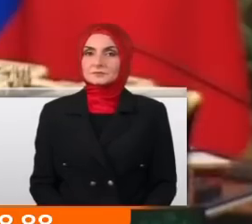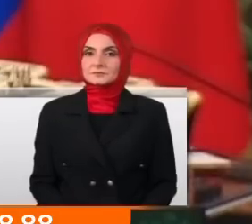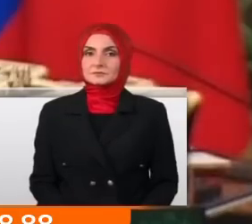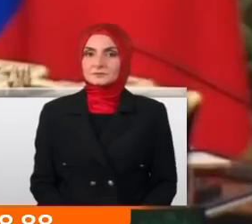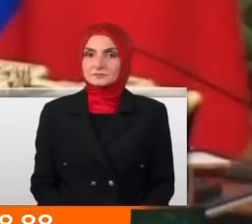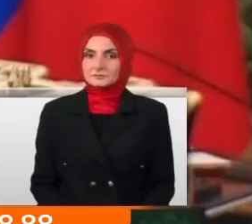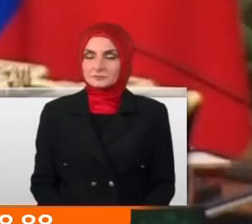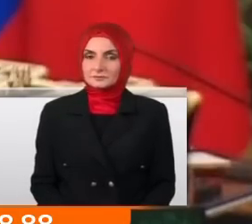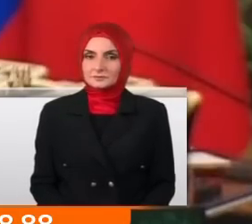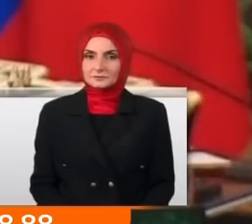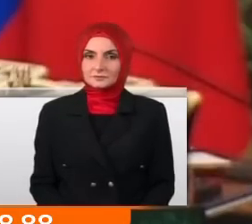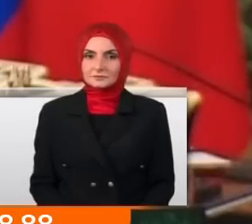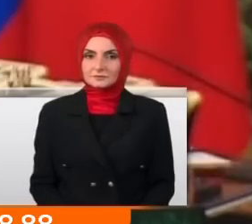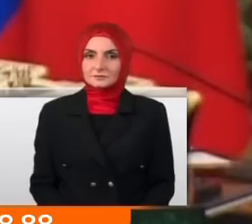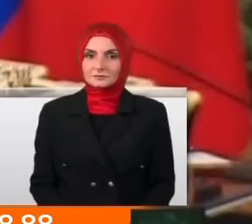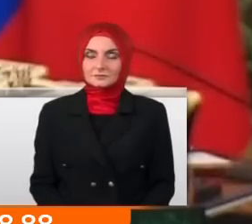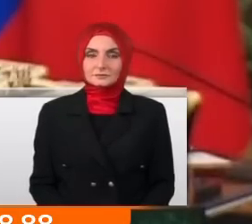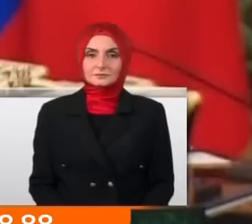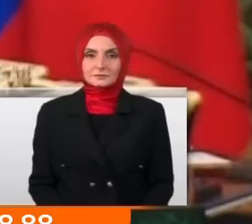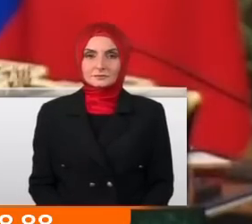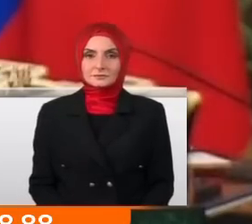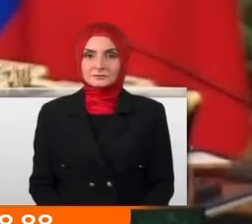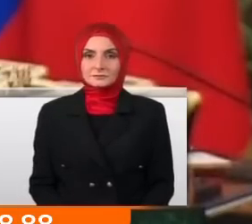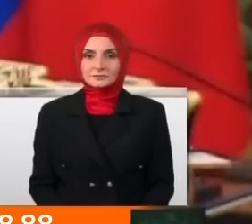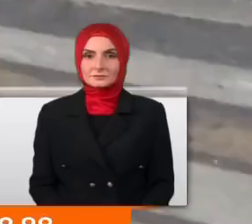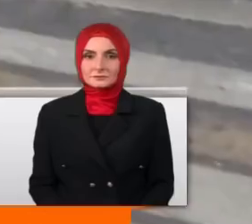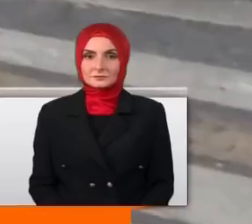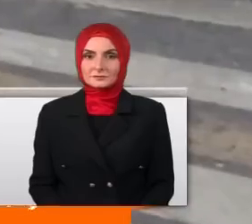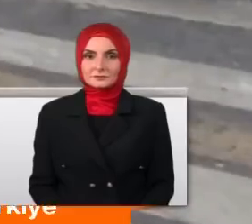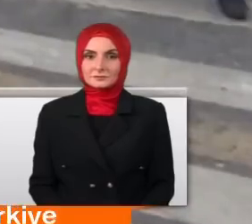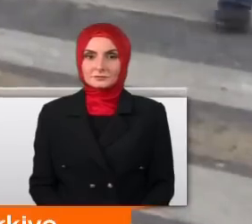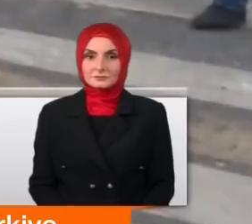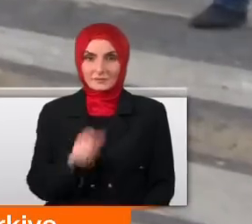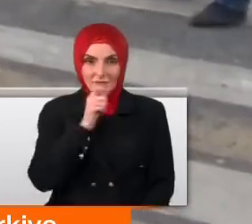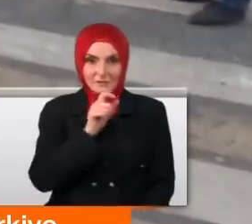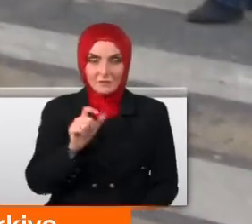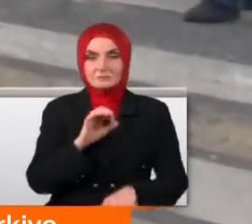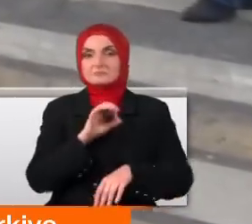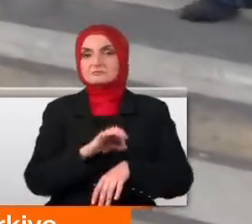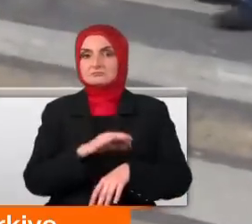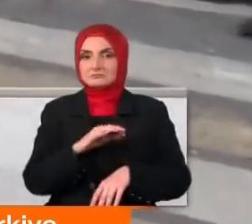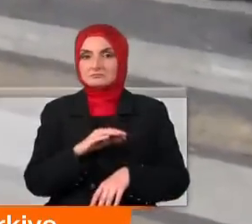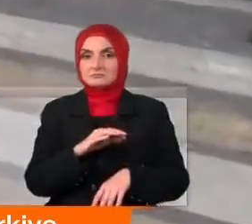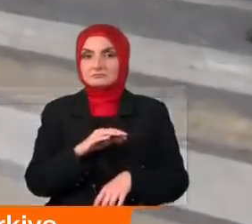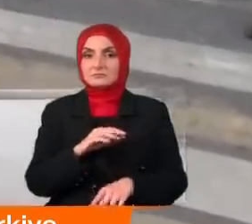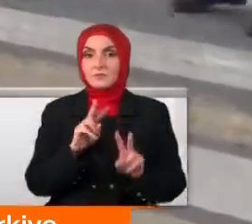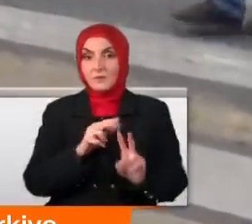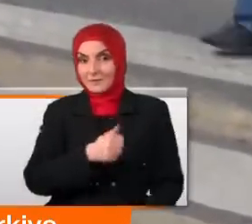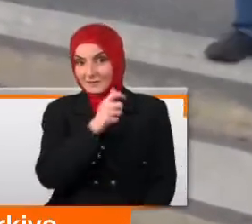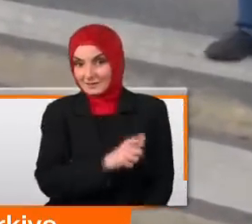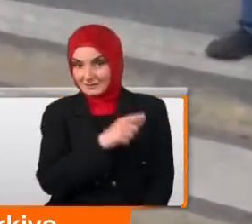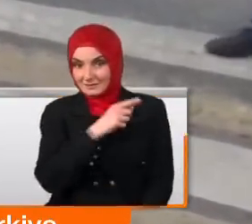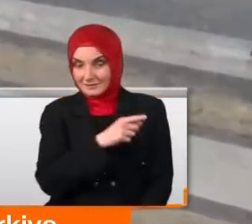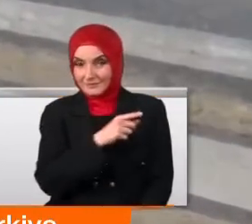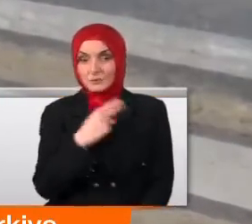cezasını çekecek. Hesabını hem hukuka hem de halkımıza verecektir. Yanıt gecikmedi. Prigojin, Putin ana vatana ihanet